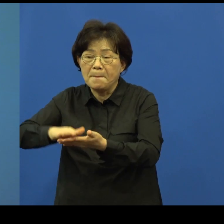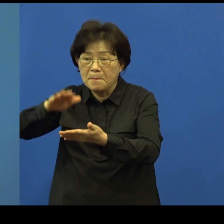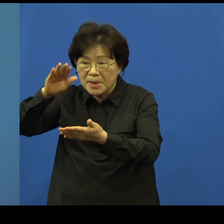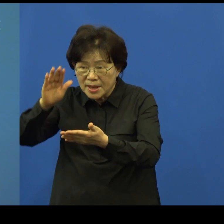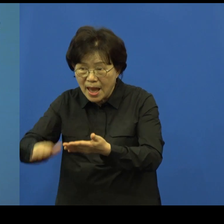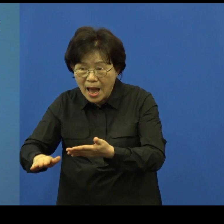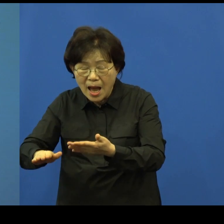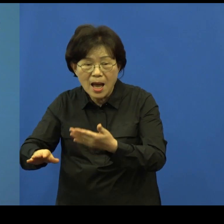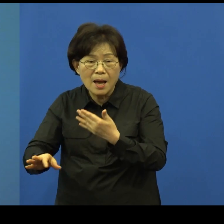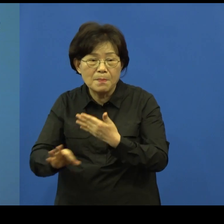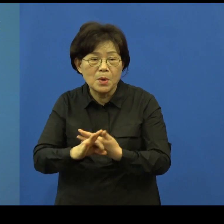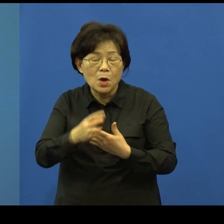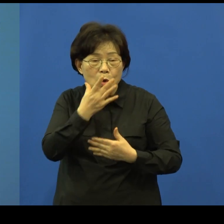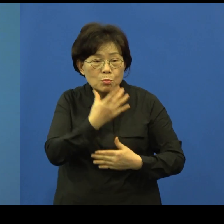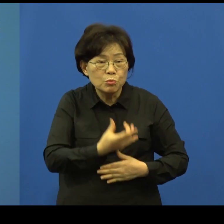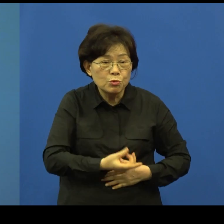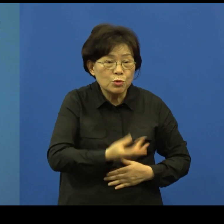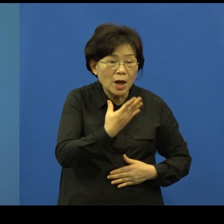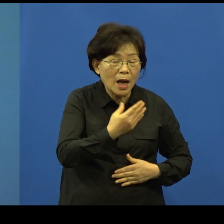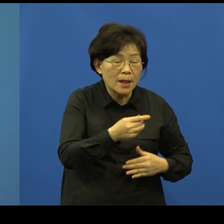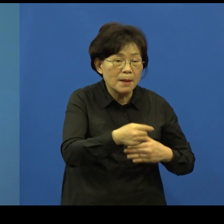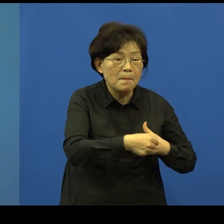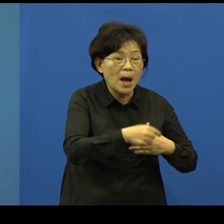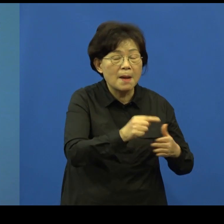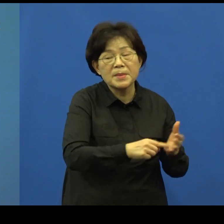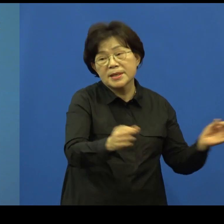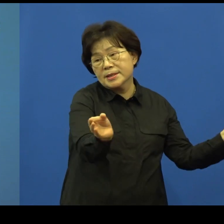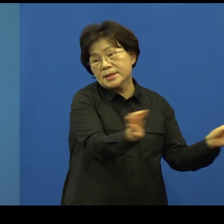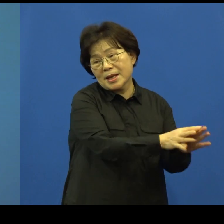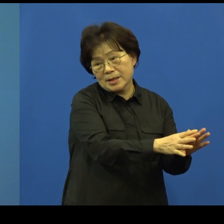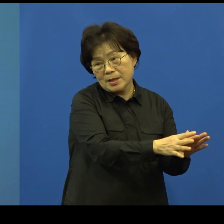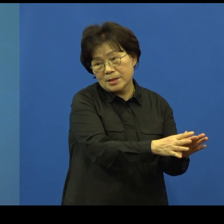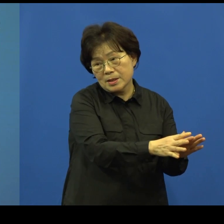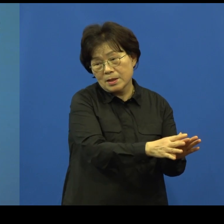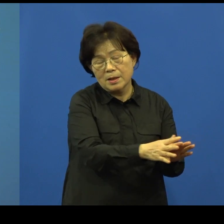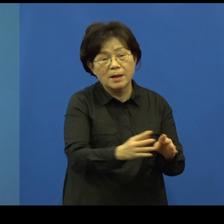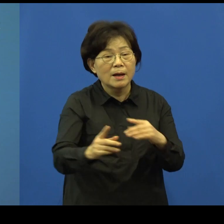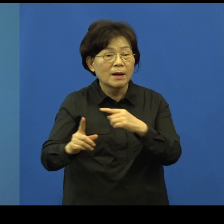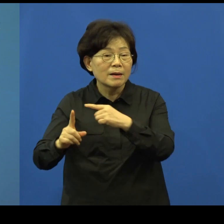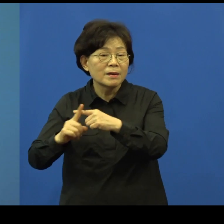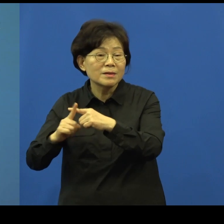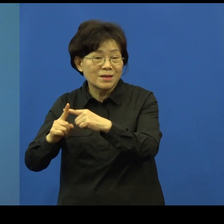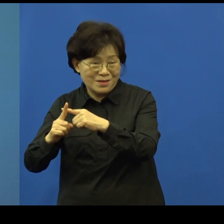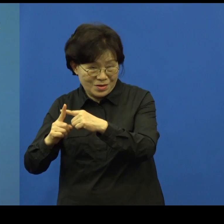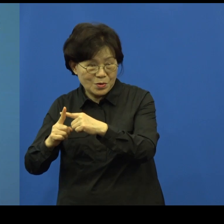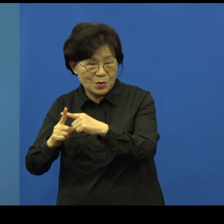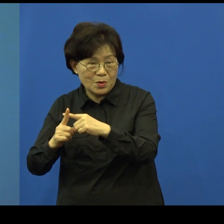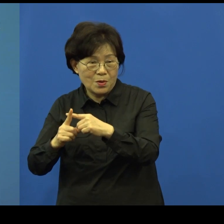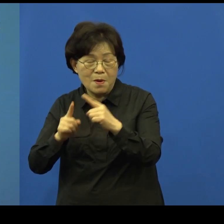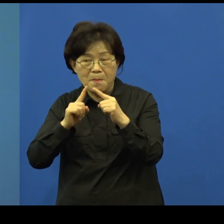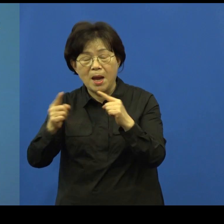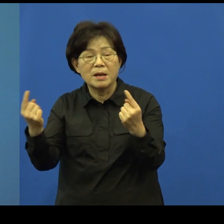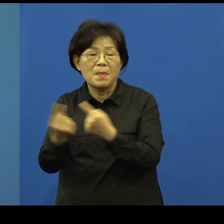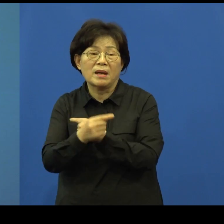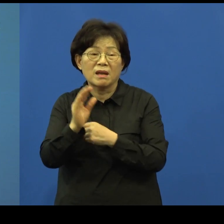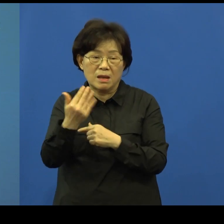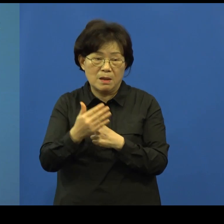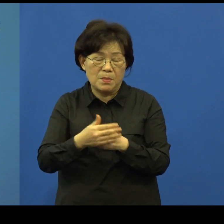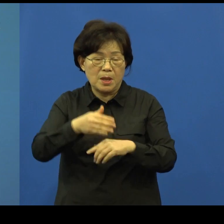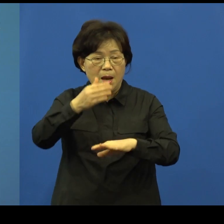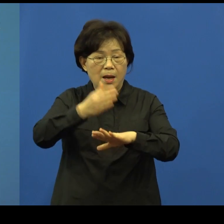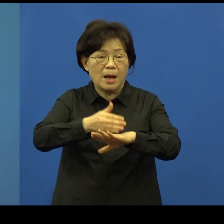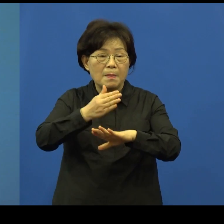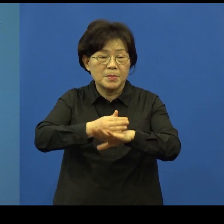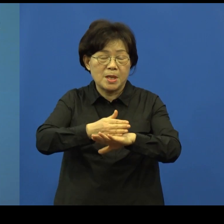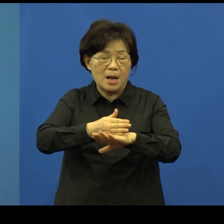것 같은 그 분위기가 싹 반전이 돼버려요. 그리고 긍정적으로 보이기 시작해요. 여러분,